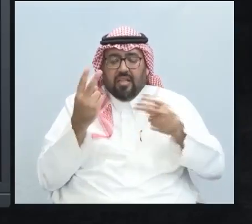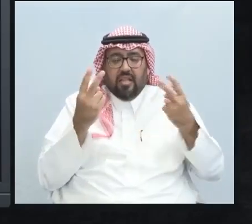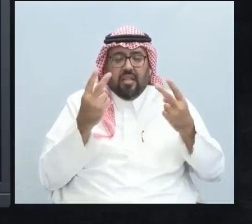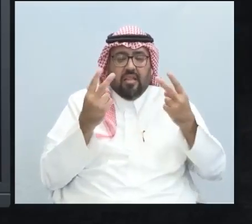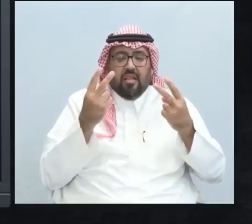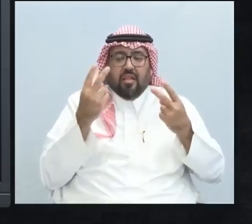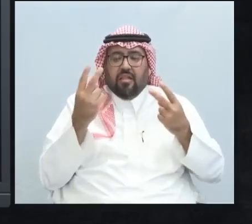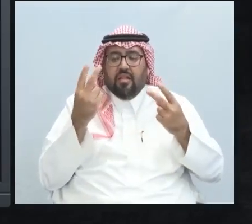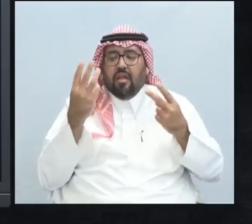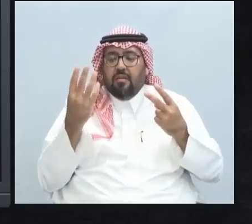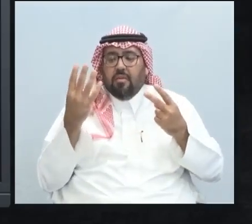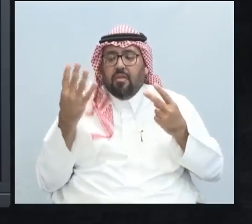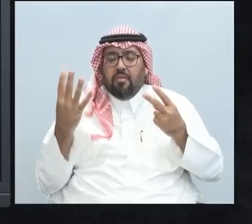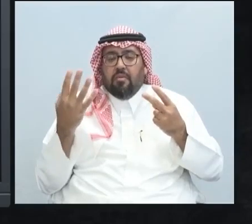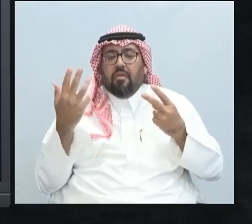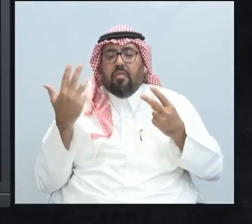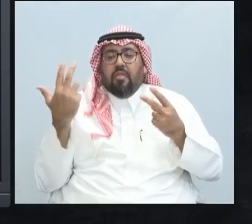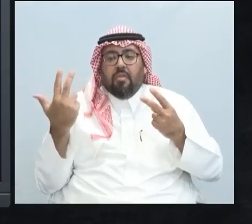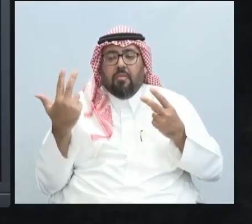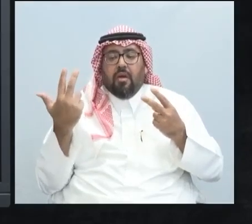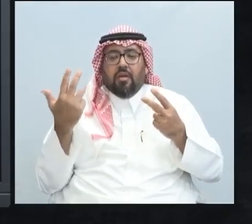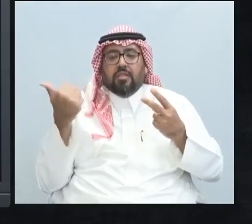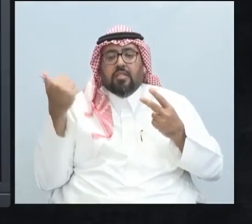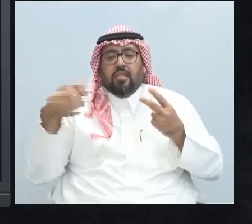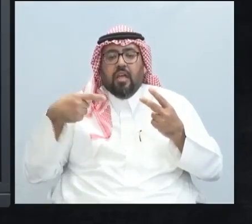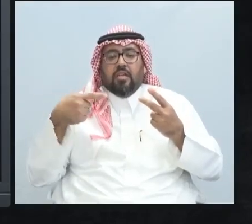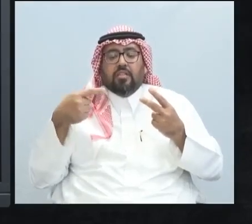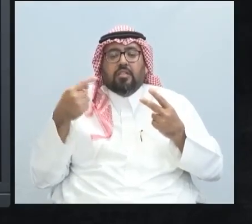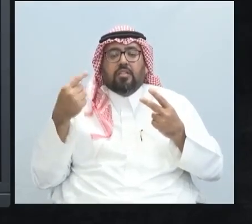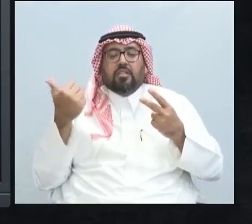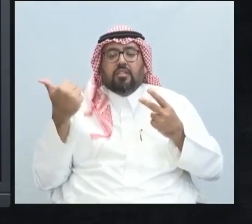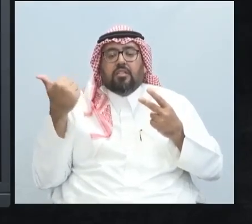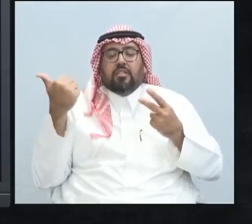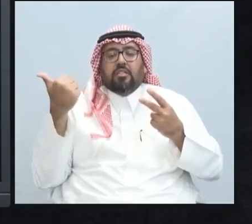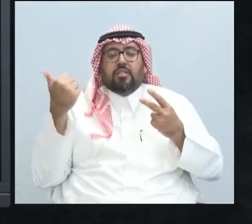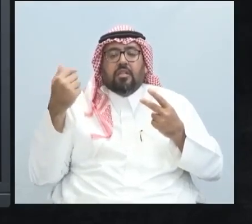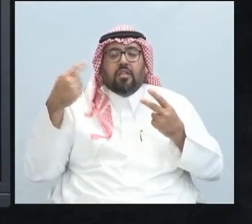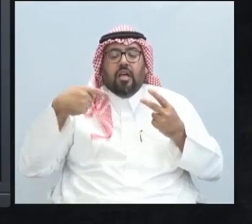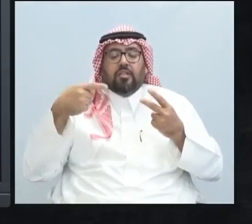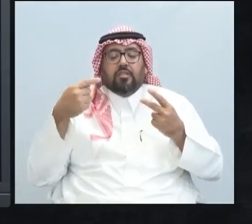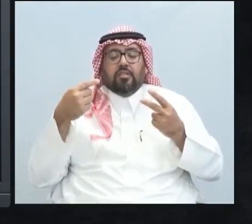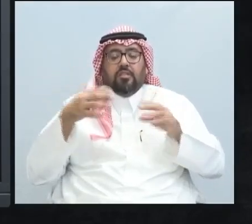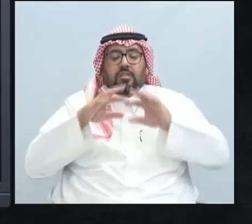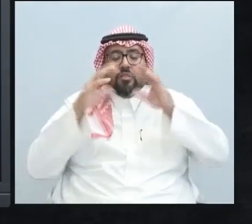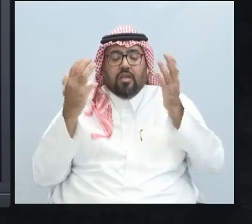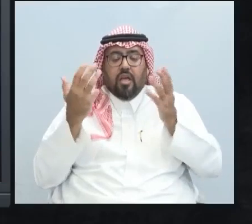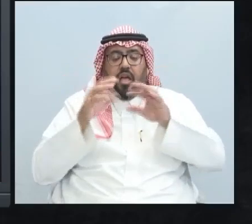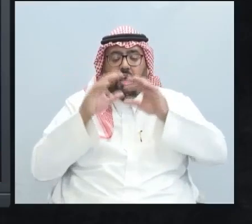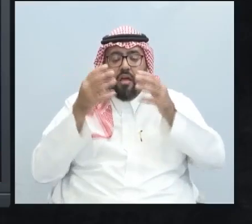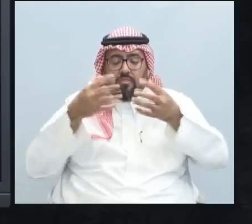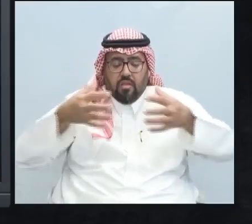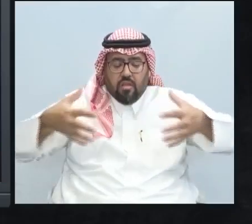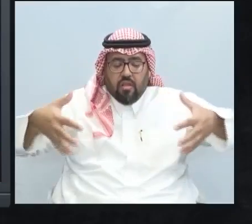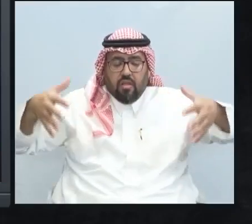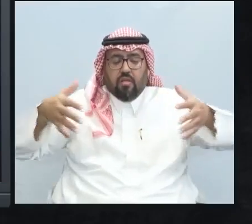اربع ثمان 16 خليه تتكون يتكون الجسم المصمد ثم تاتي مرحله البلاستيولا كاولى المراحل